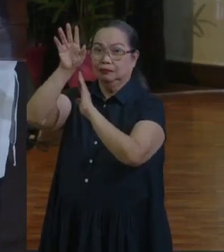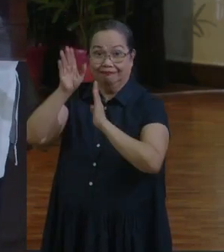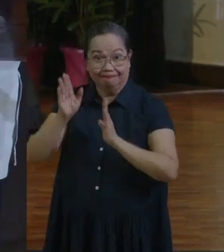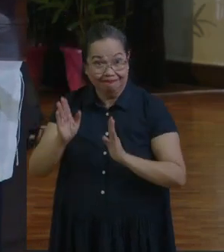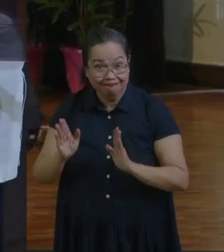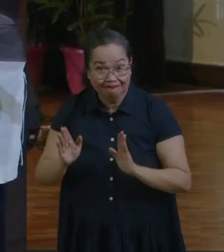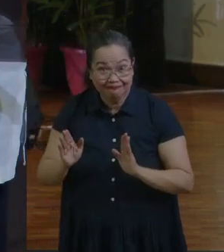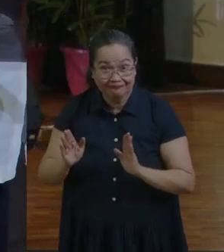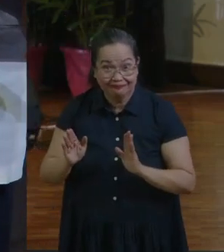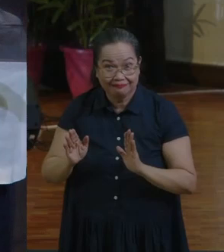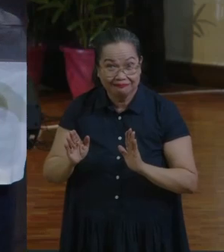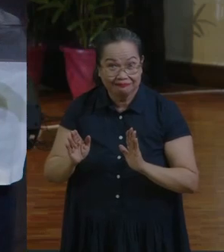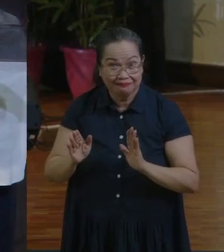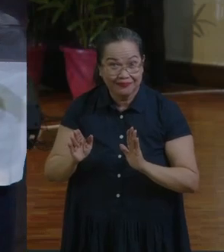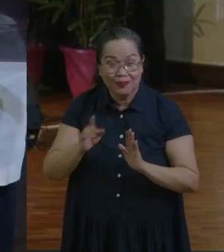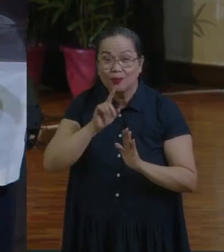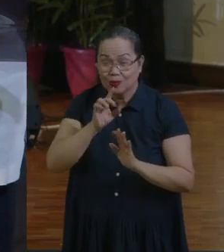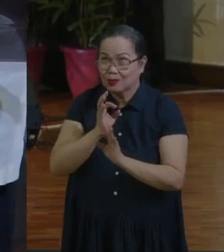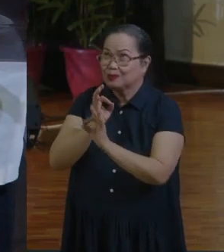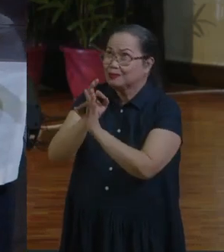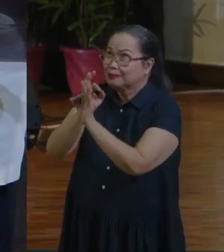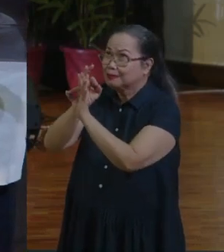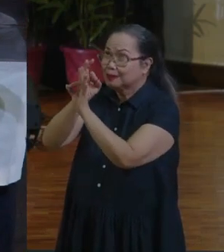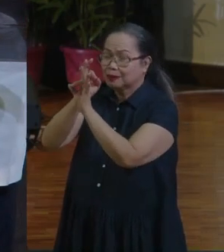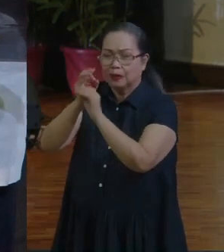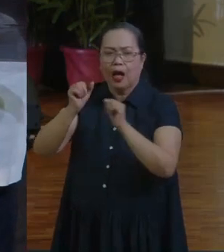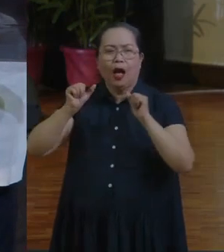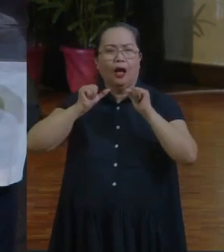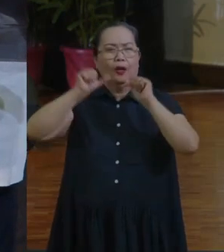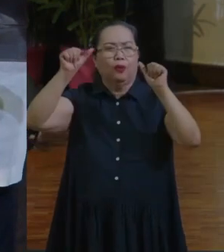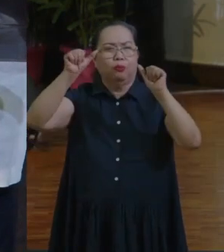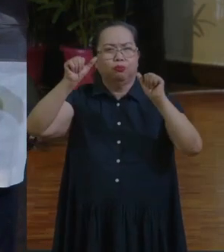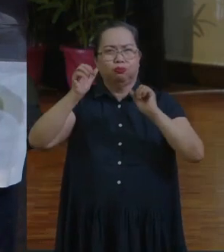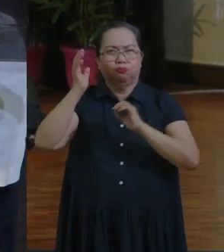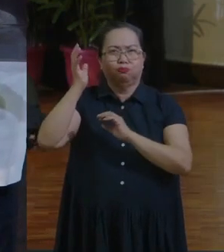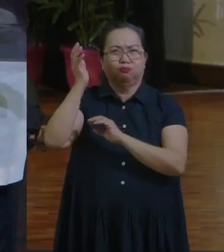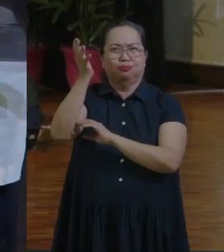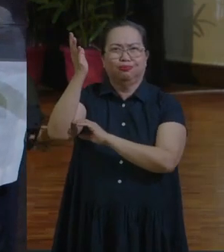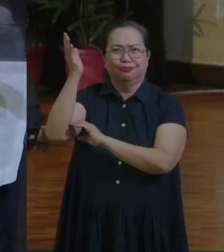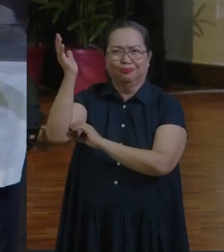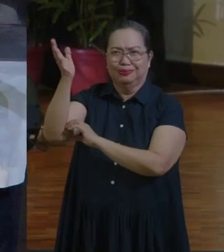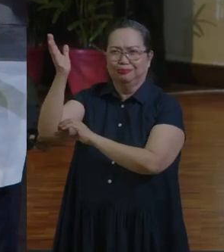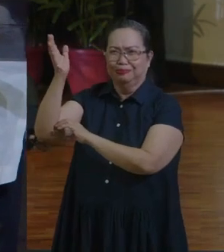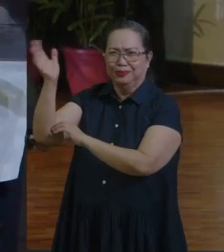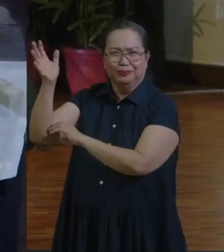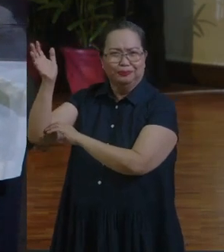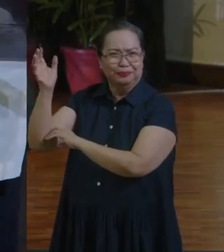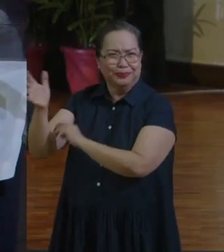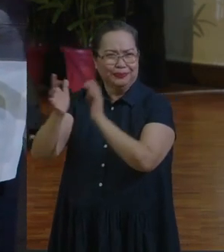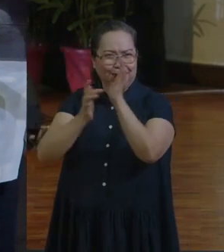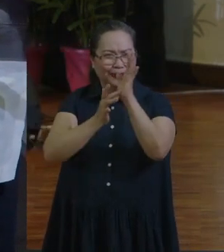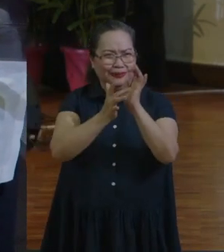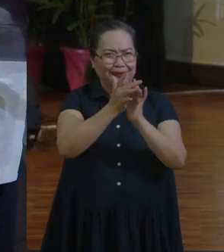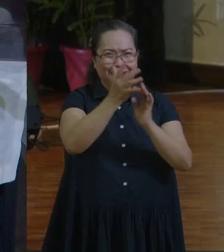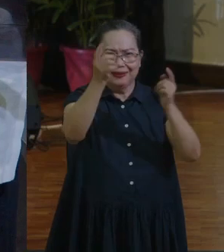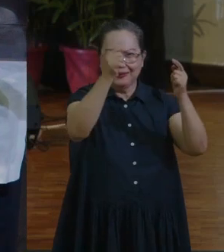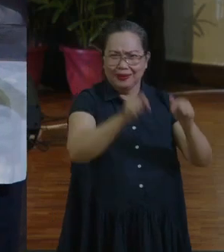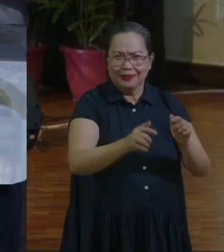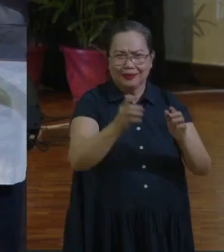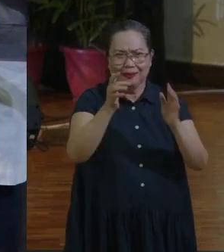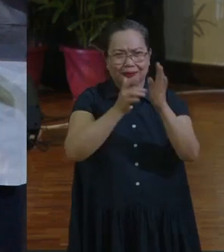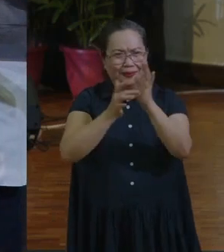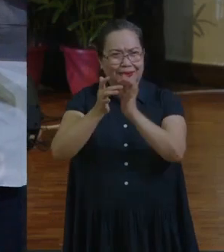In fact, tapat na ipinahayag ni John the Baptist ang pagdating ng Mesiyas